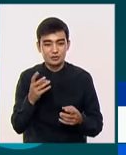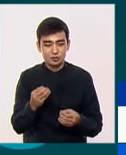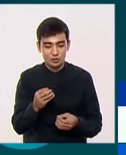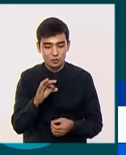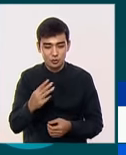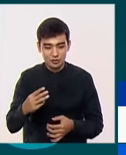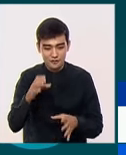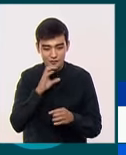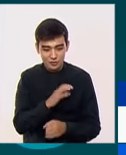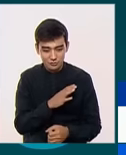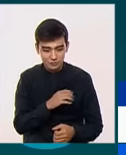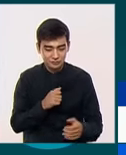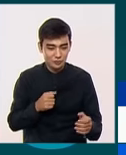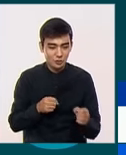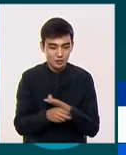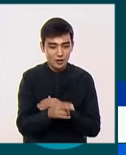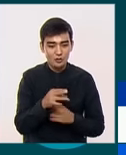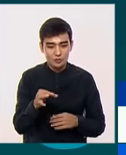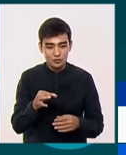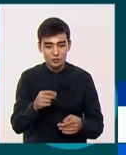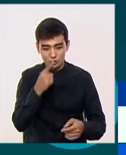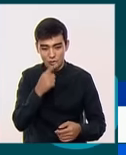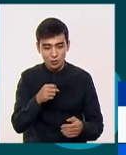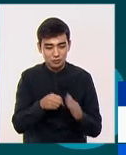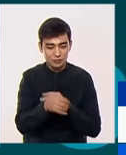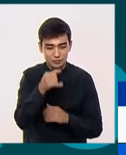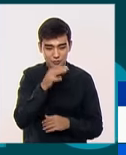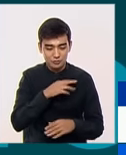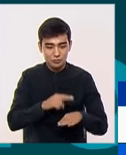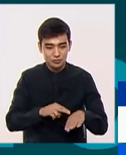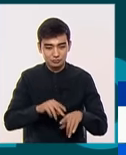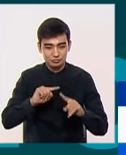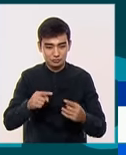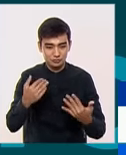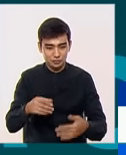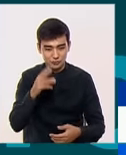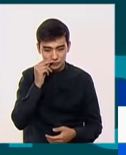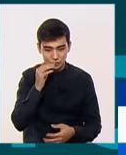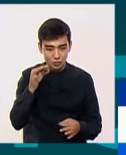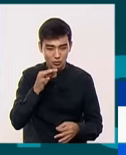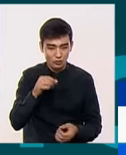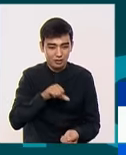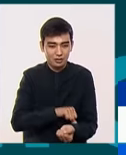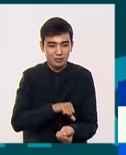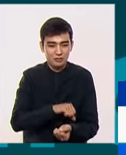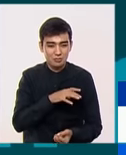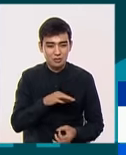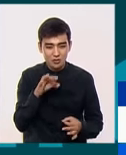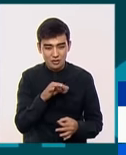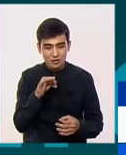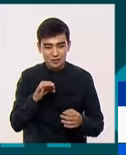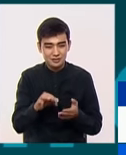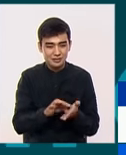и карету неотложки но далеко не уехал полицейским удалось его задержать мужчина был под действием наркотиков ведутся